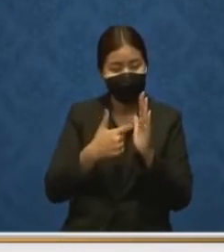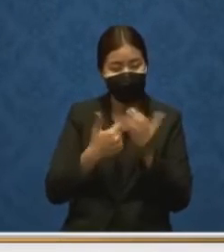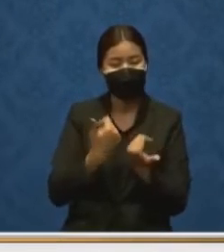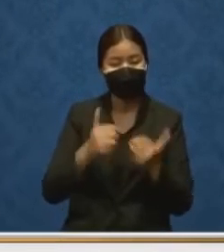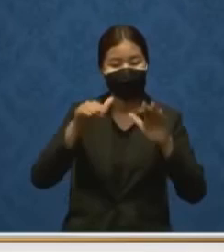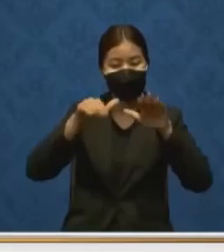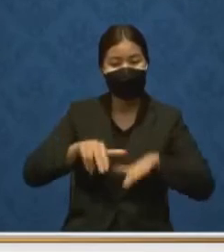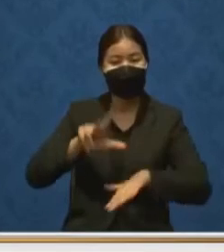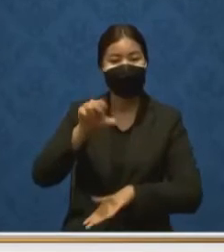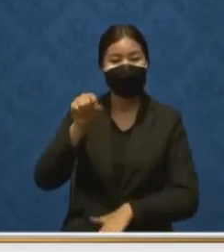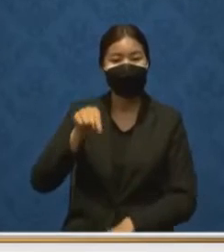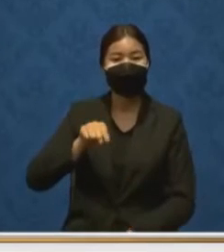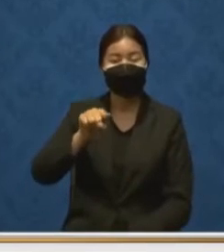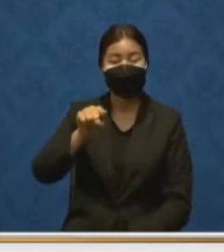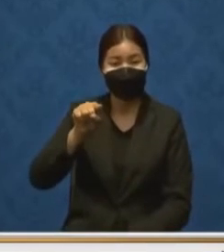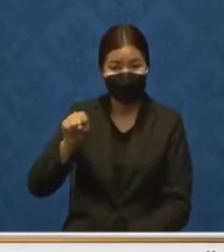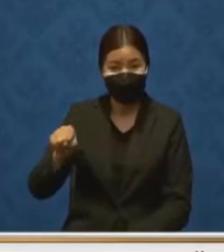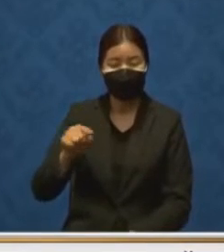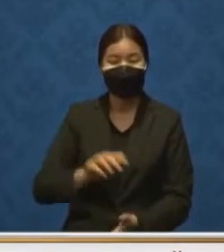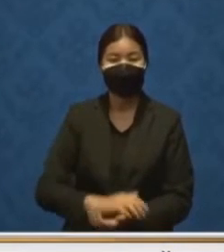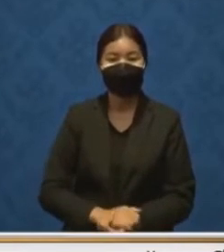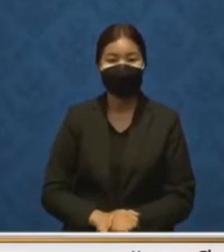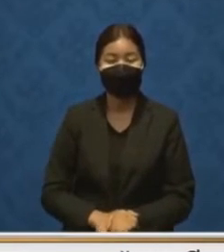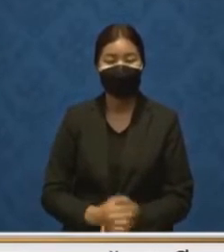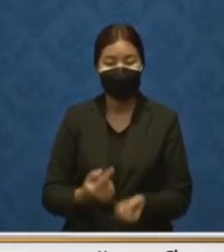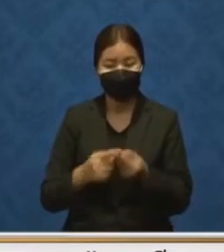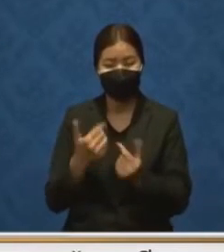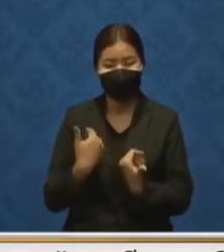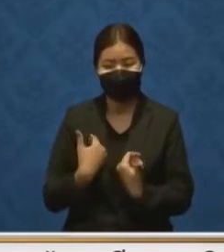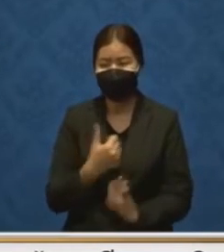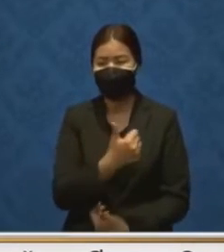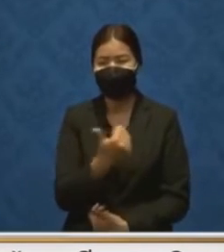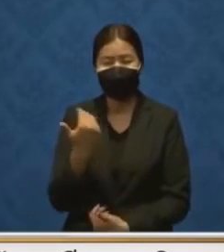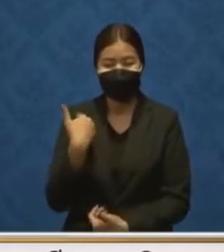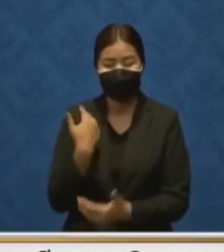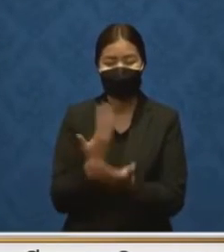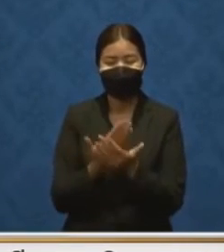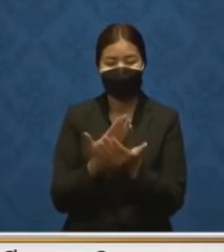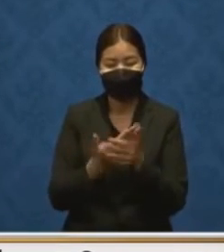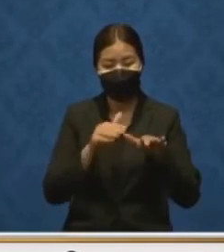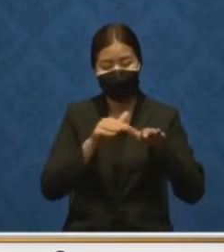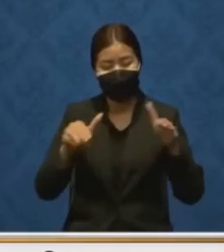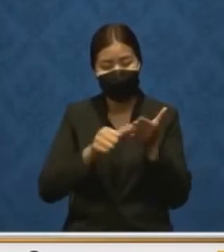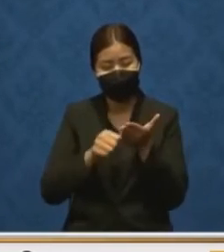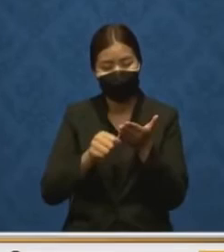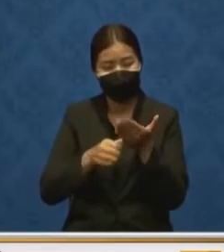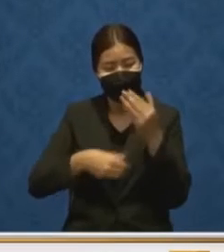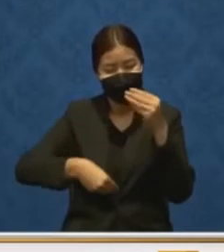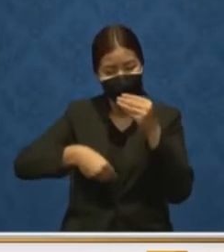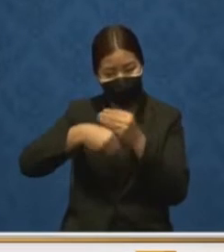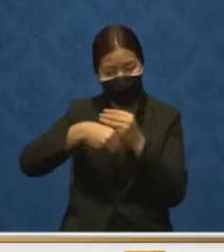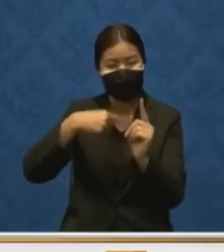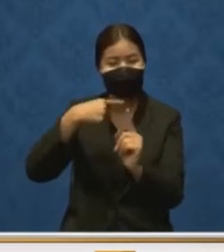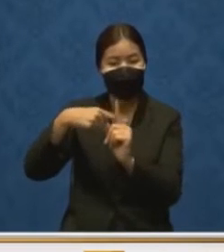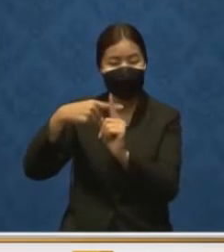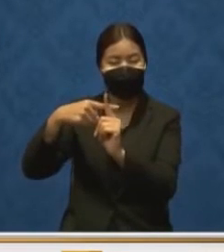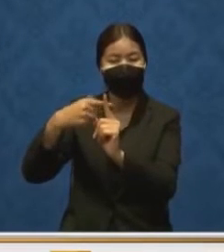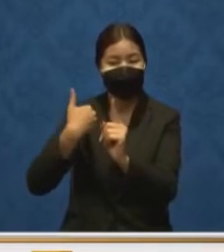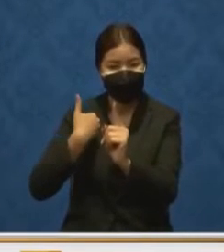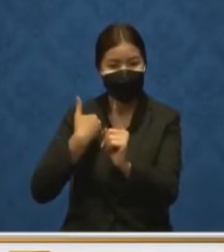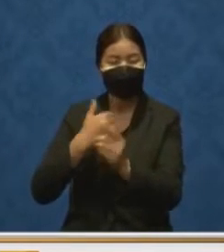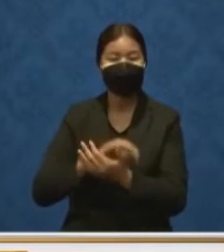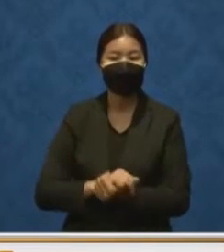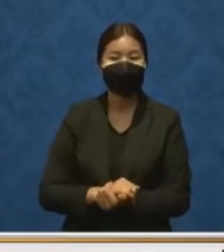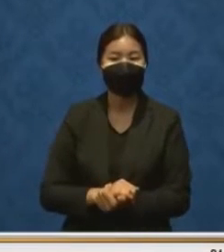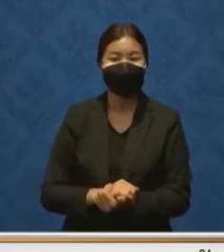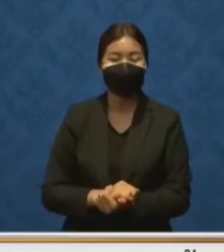ลง 30%แต่ว่ากมีหายตัวครับที่ราคาปรับสูงขึ้นเช่นเดียวกันอันนี้เป็น